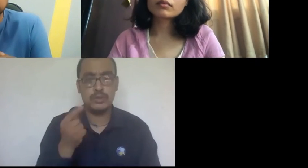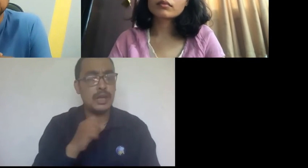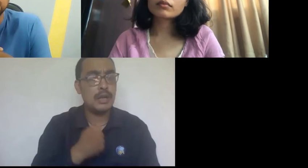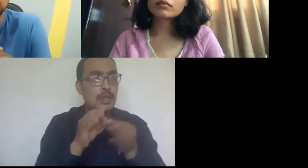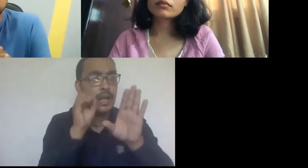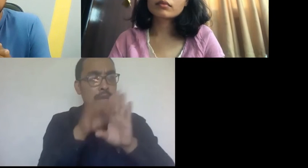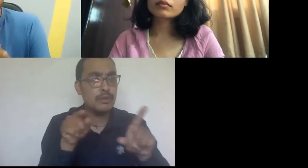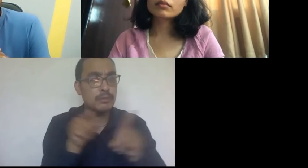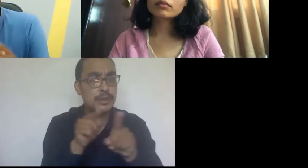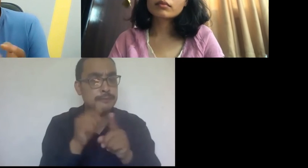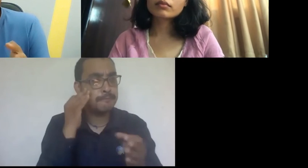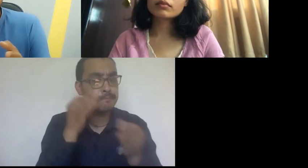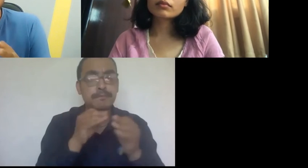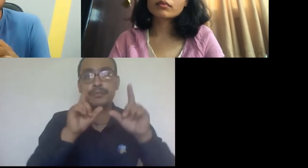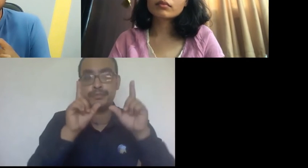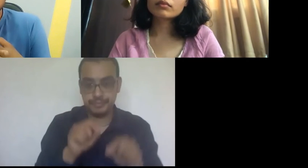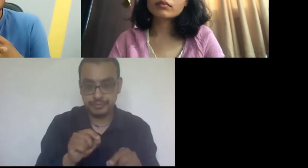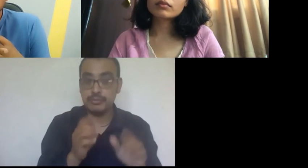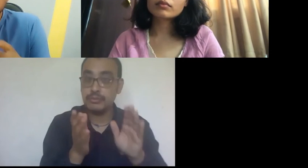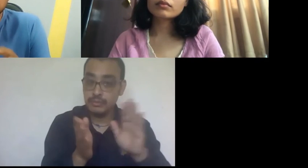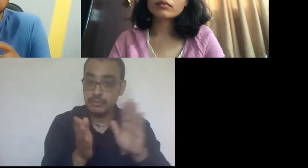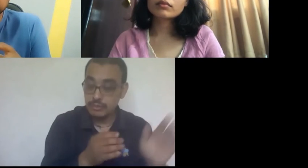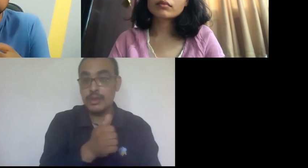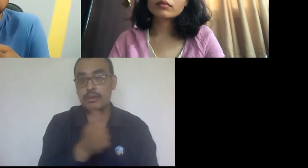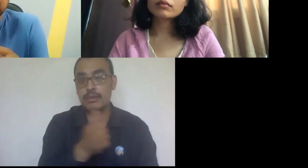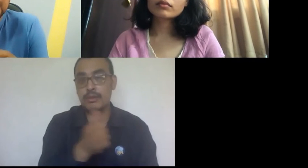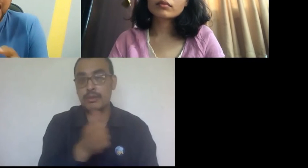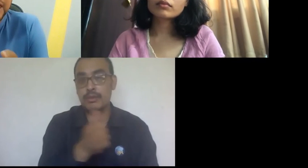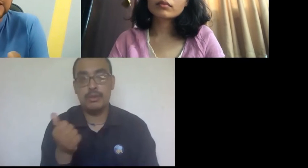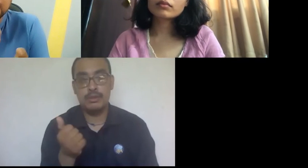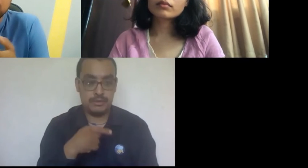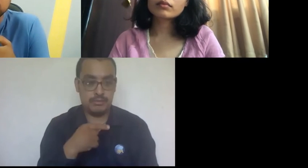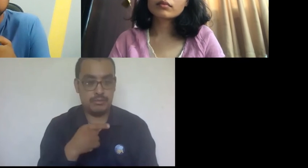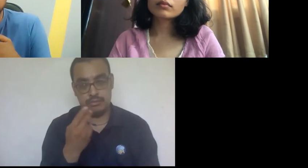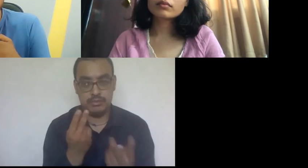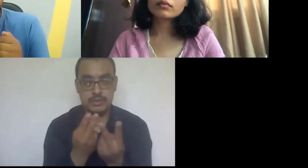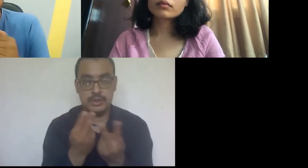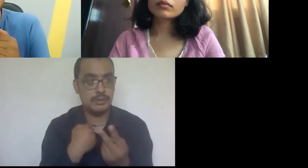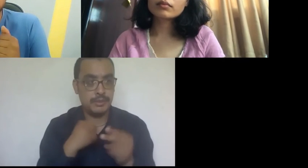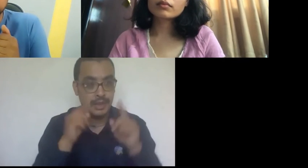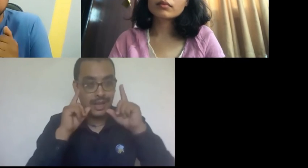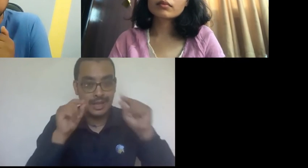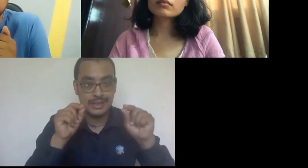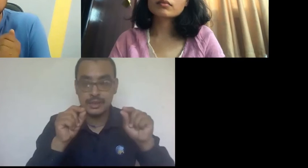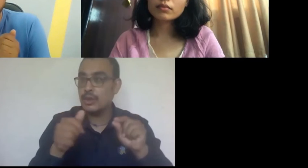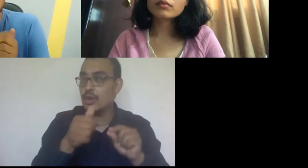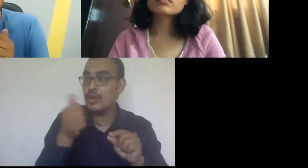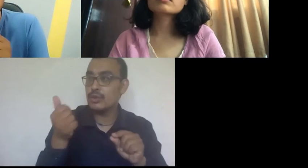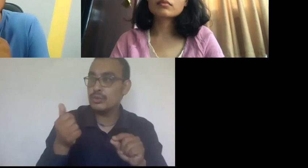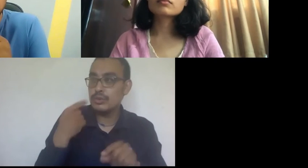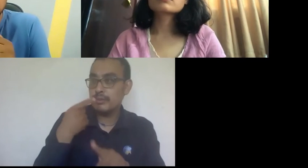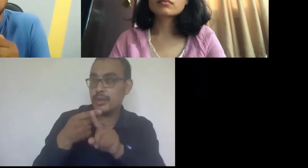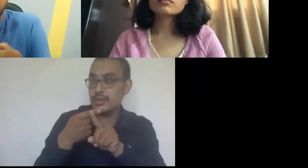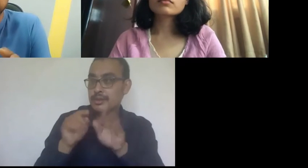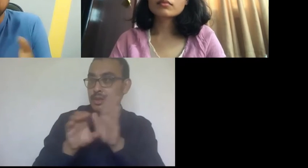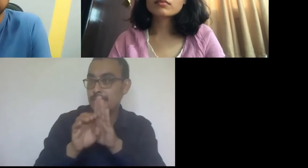पनि हामी हेर्न सक्छौँ। अनि त्यसको अलावा चाहिँ हामी के गर्न सक्छौँ त भन्दाखेरि, हामी एक्सपेक्ट गर्छौँ अरूले हामीलाई पोजिटिभ कमेन्ट गरोस् भनेर